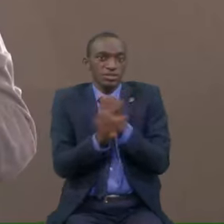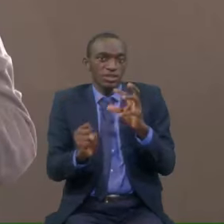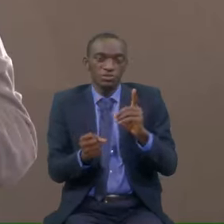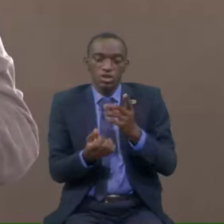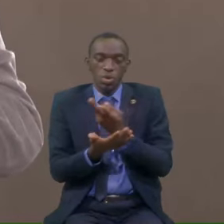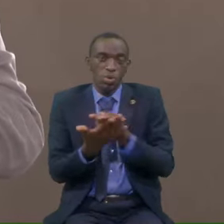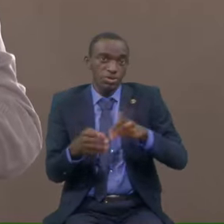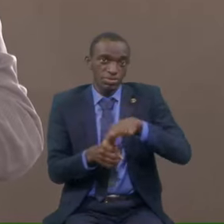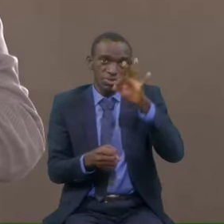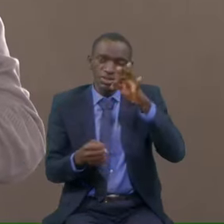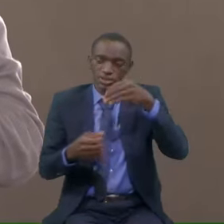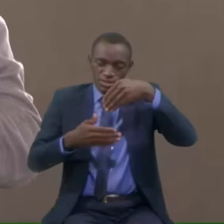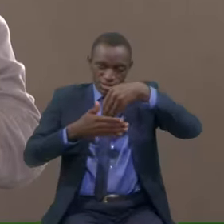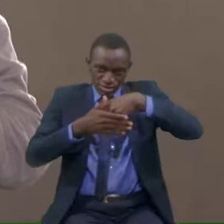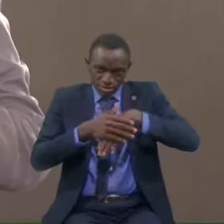vient.